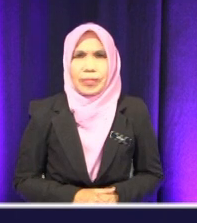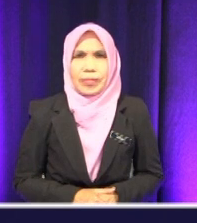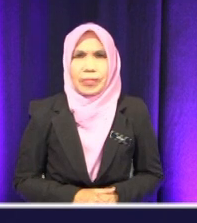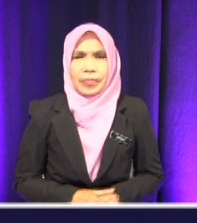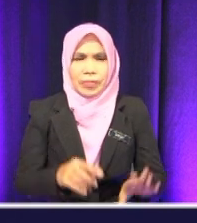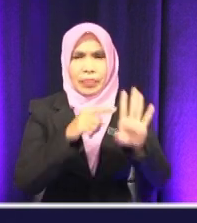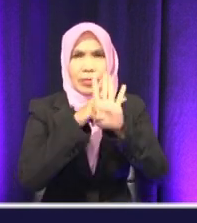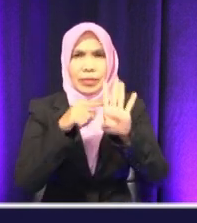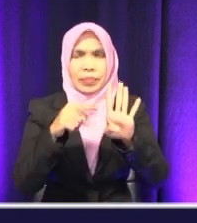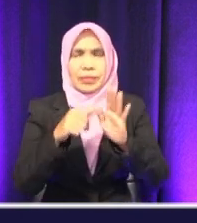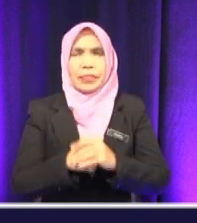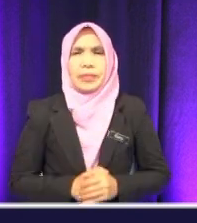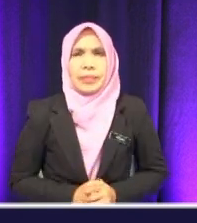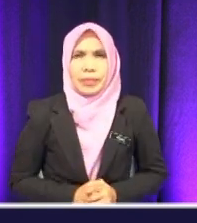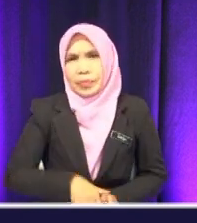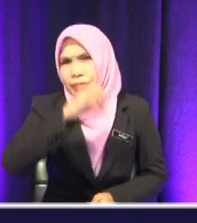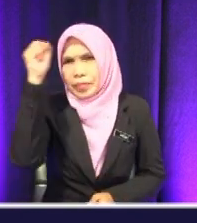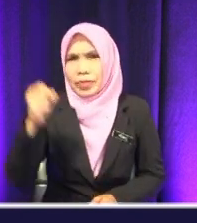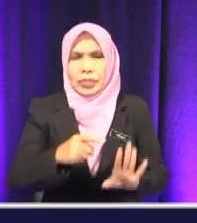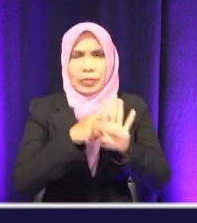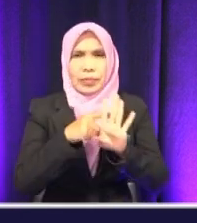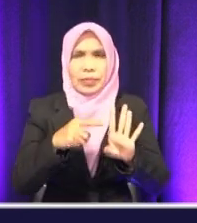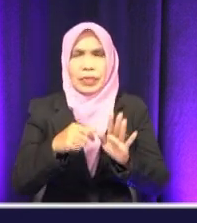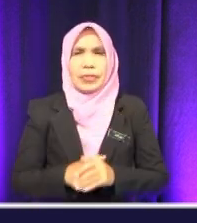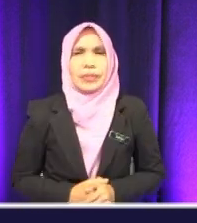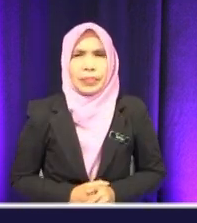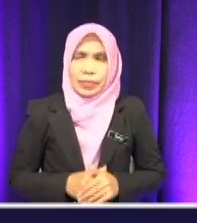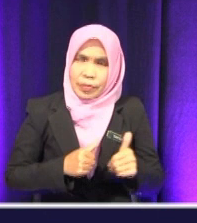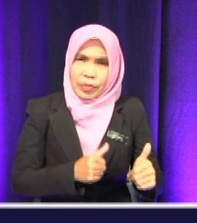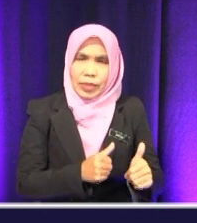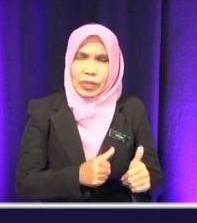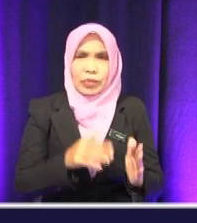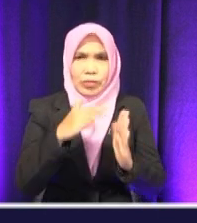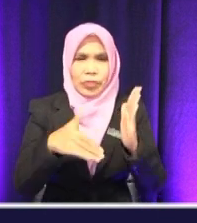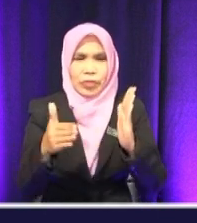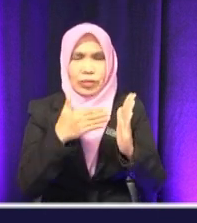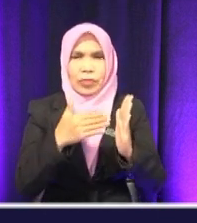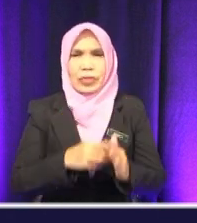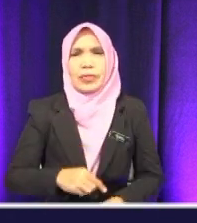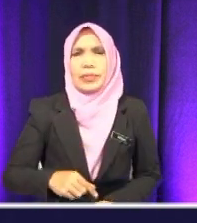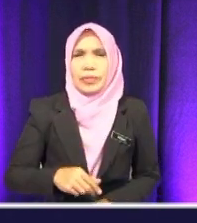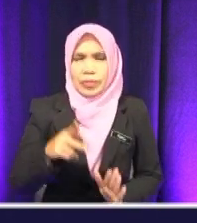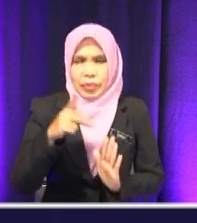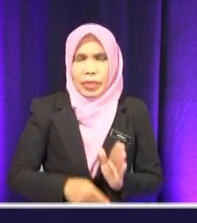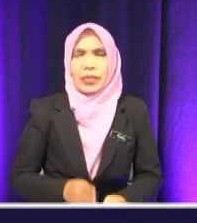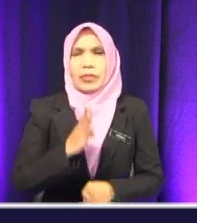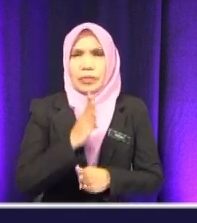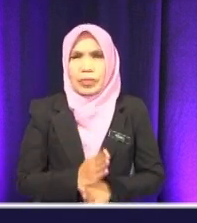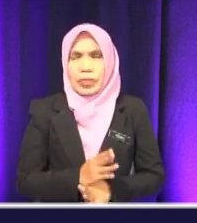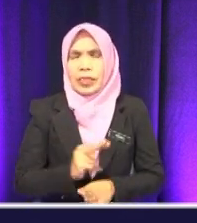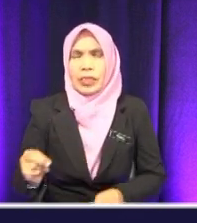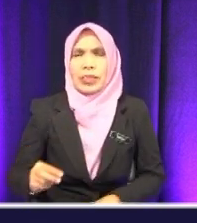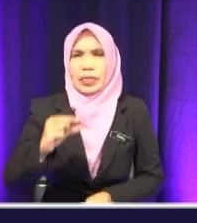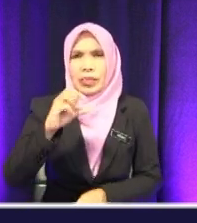persoalan yang keempat oke untuk soal dan contoh yang keempat ini berikut adalah jadwal kebenaran geologi Oke ini macam soal dan yang